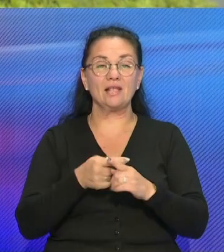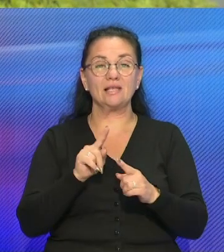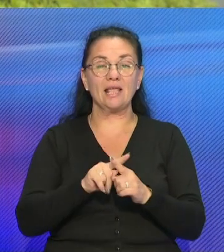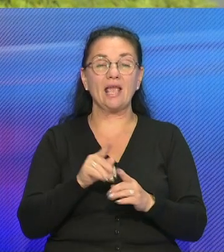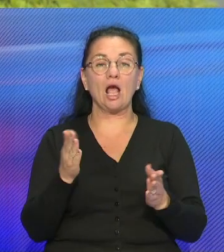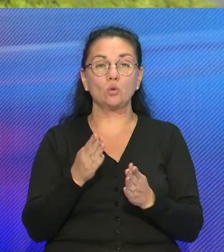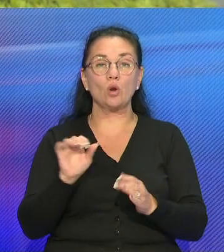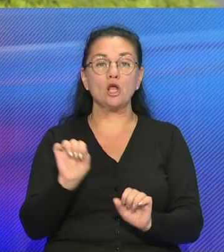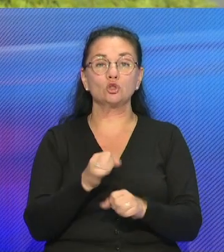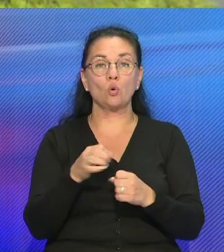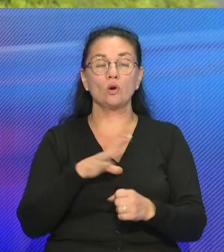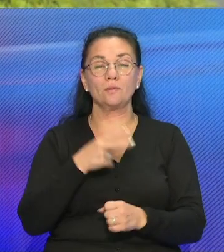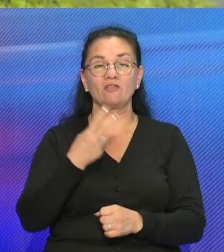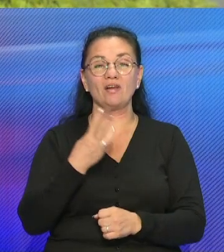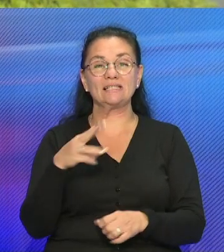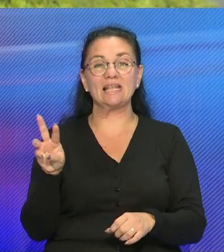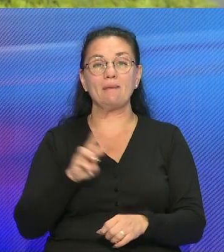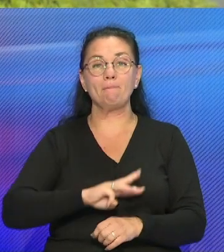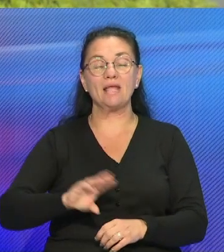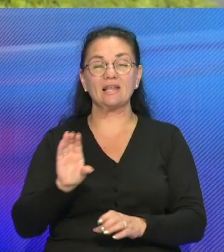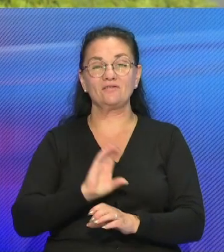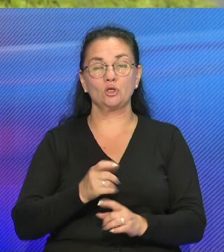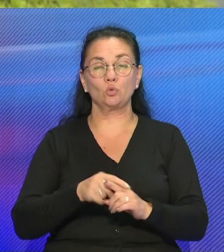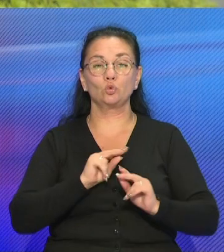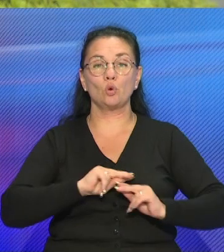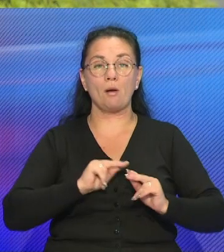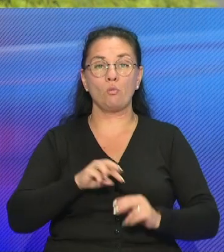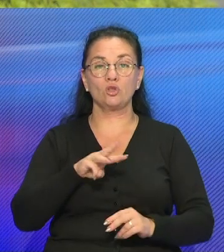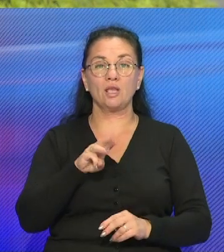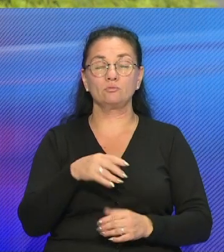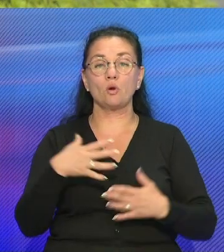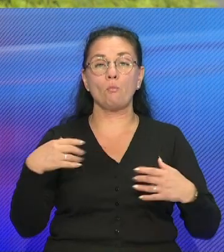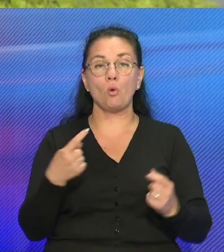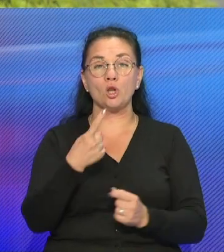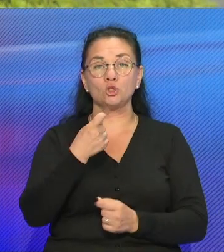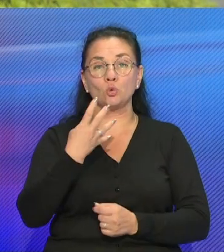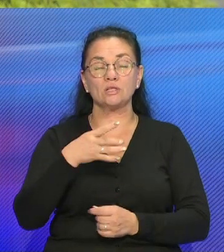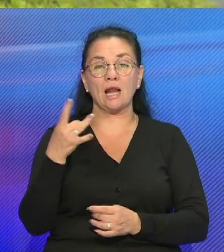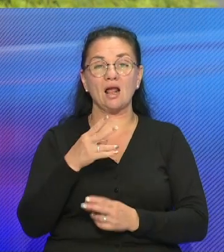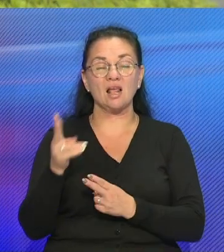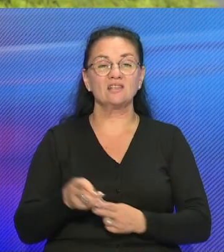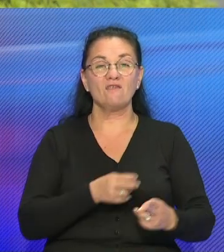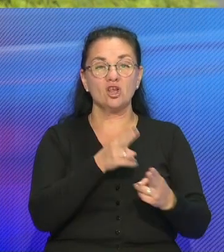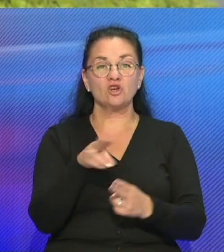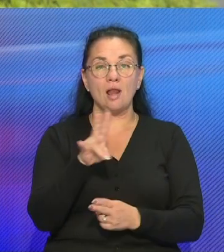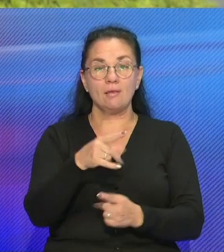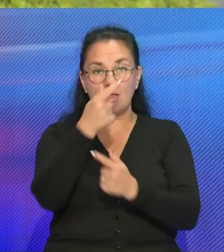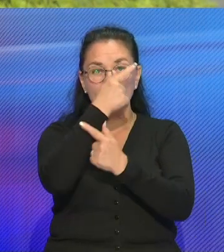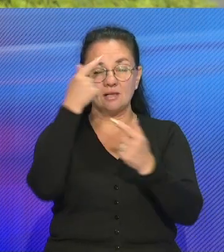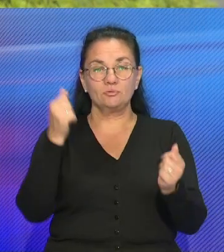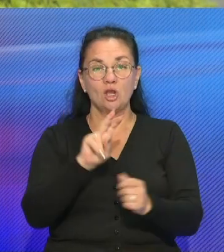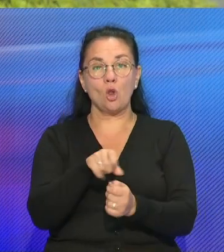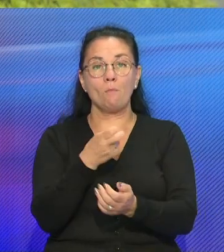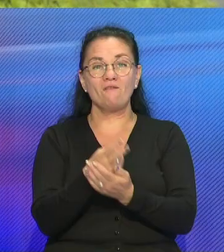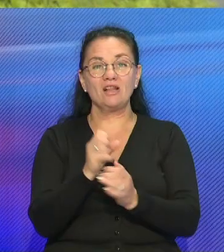которого достигала 23 метра в секунду, работники МЧС более 140 раз выезжали на сообщение об аварийных и упавших деревьях.